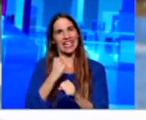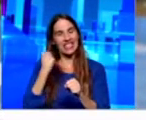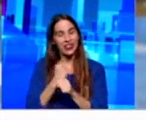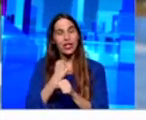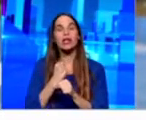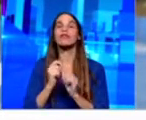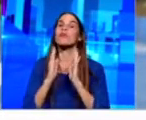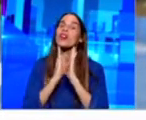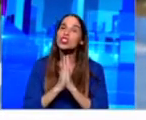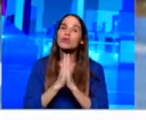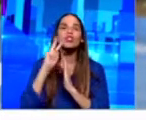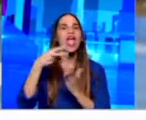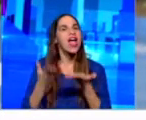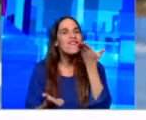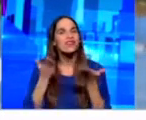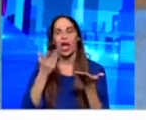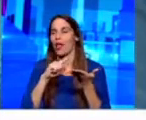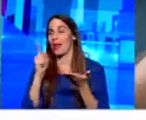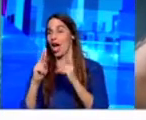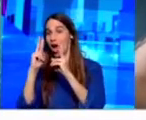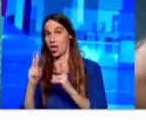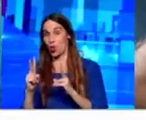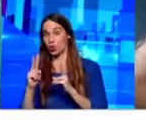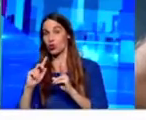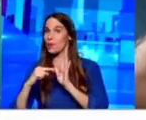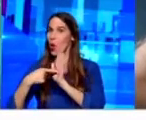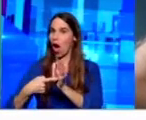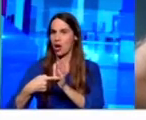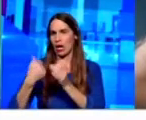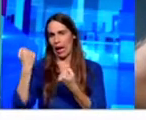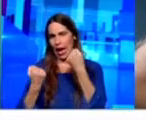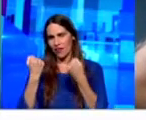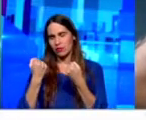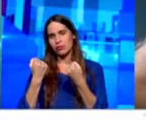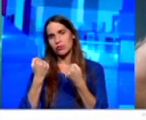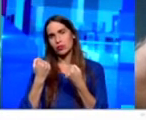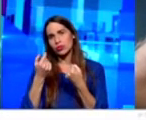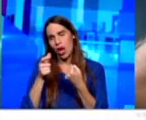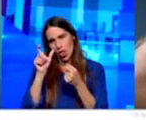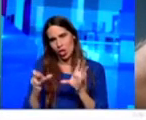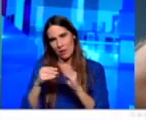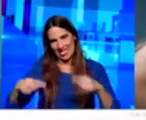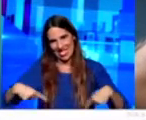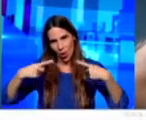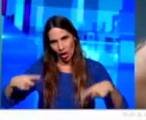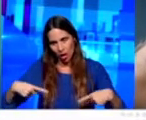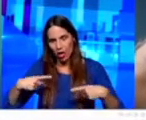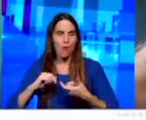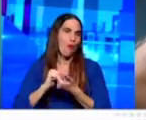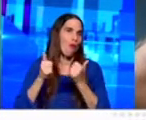לכך שיהיה הבדל בין חניות שמיועדות לרכבים שבהם נוהגים אנשים עם כיסאות גלגלים או